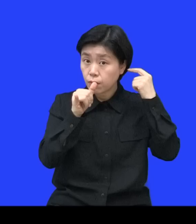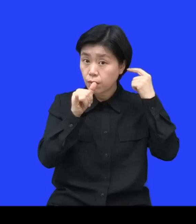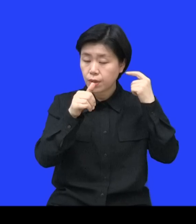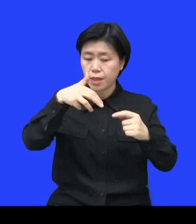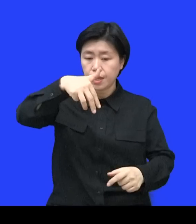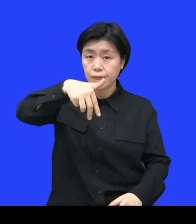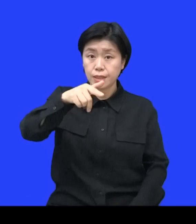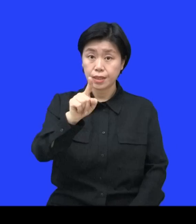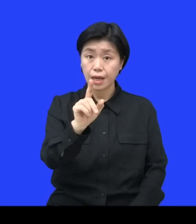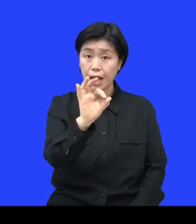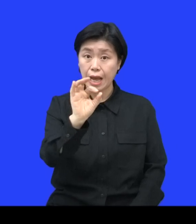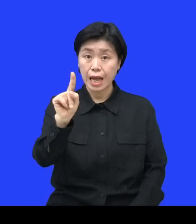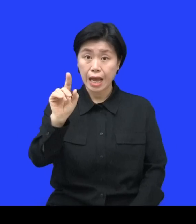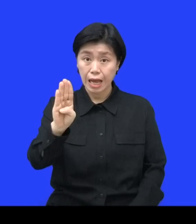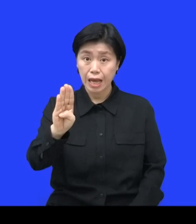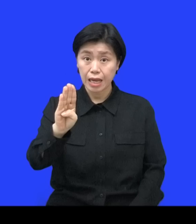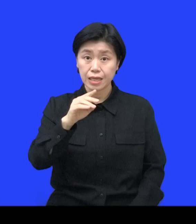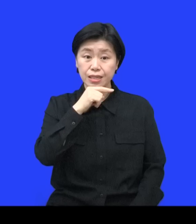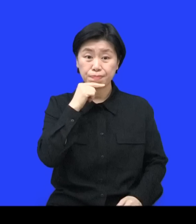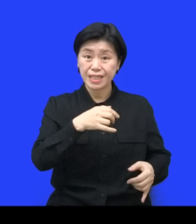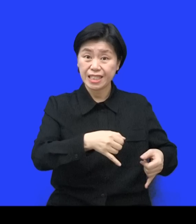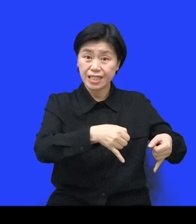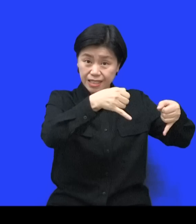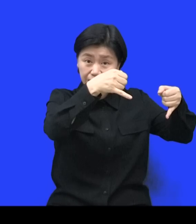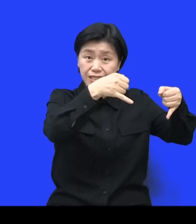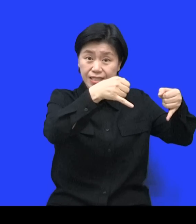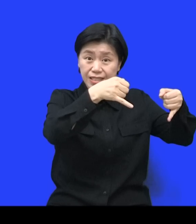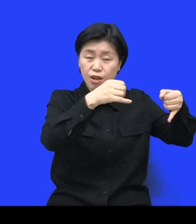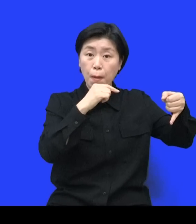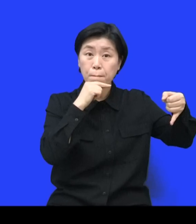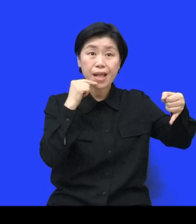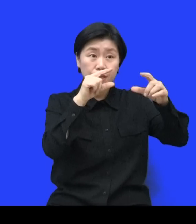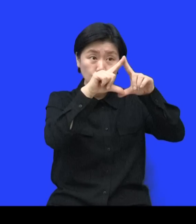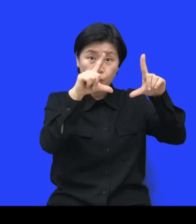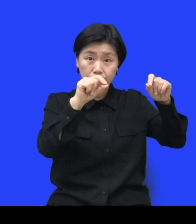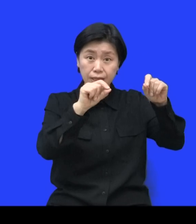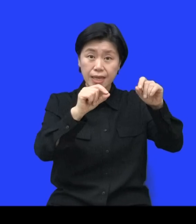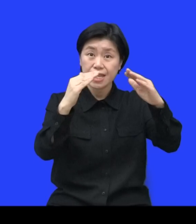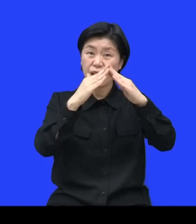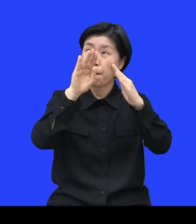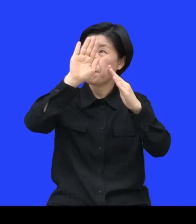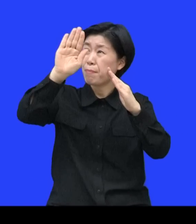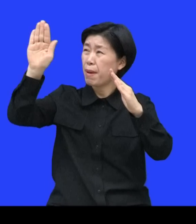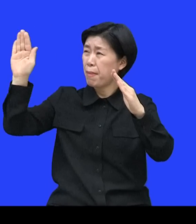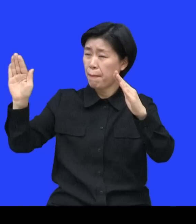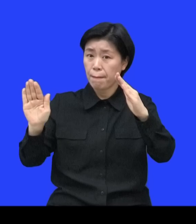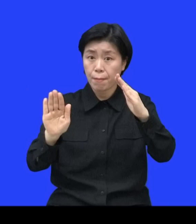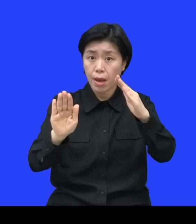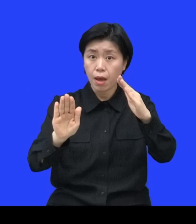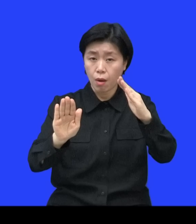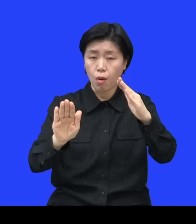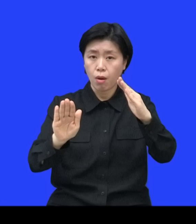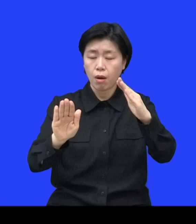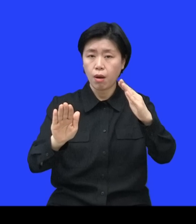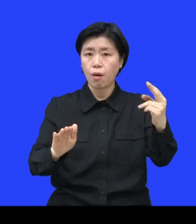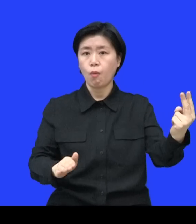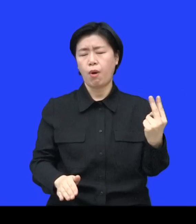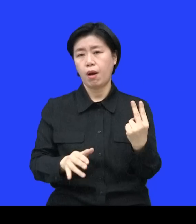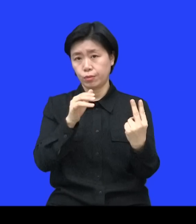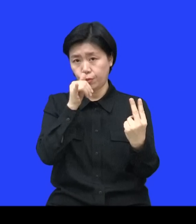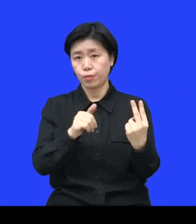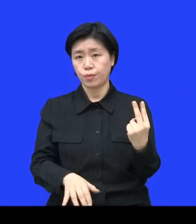차압 하시는 분들이 와 이거 드라마에 나오는 게 우리 집에 왔구나. 네.